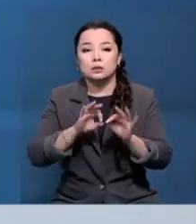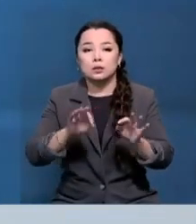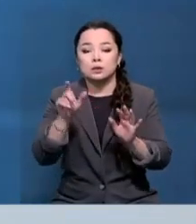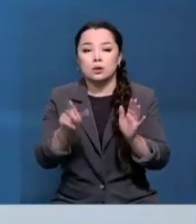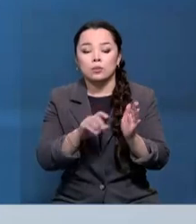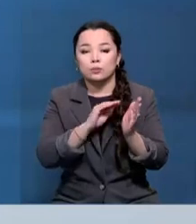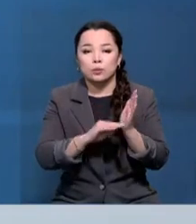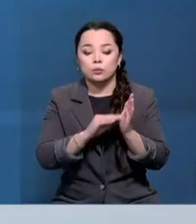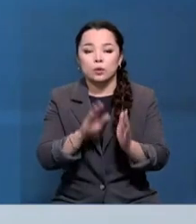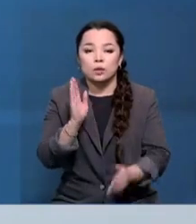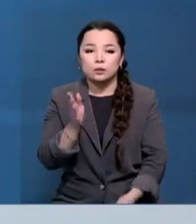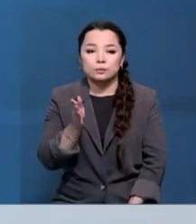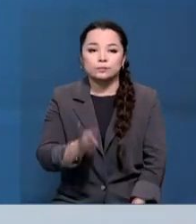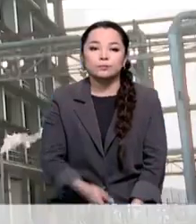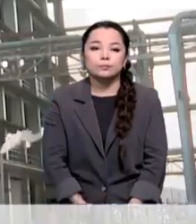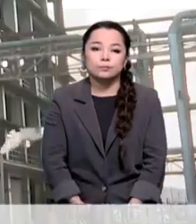жауап іздеді.